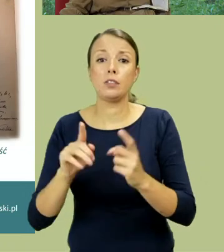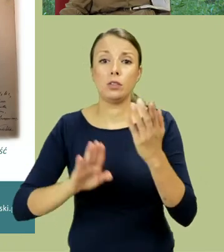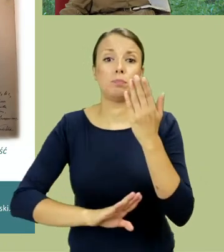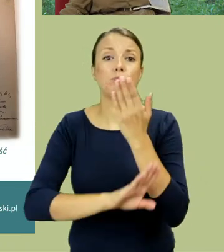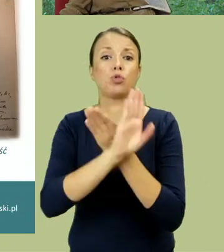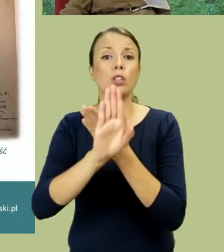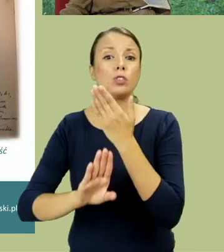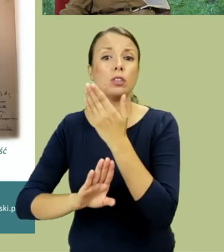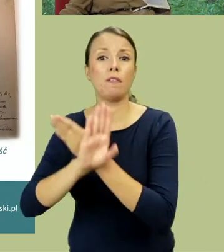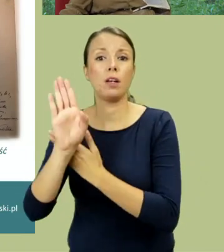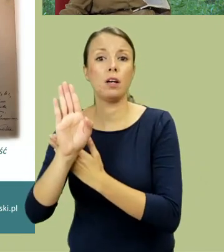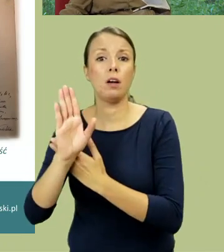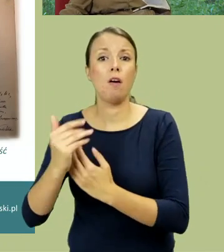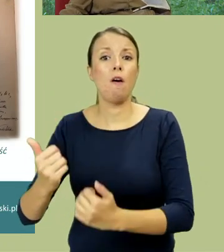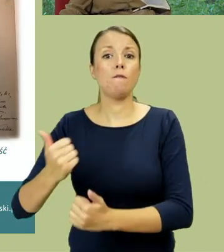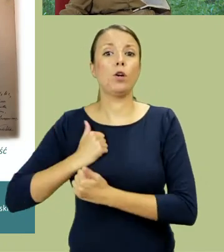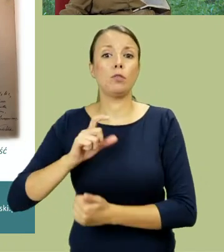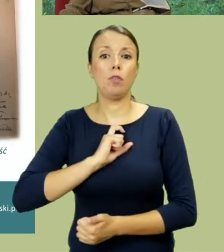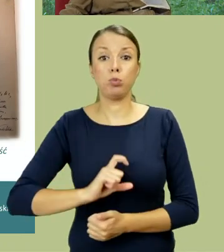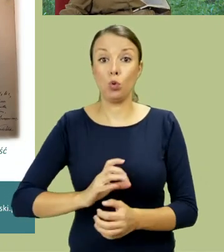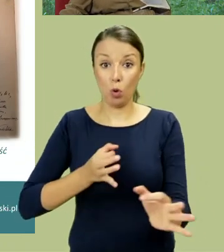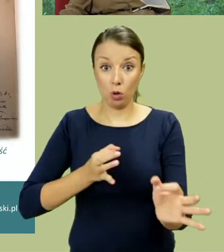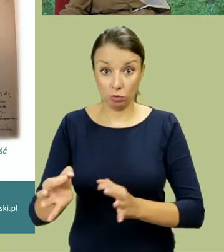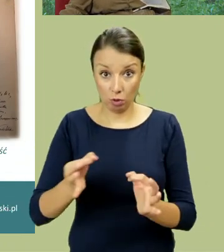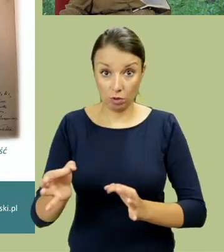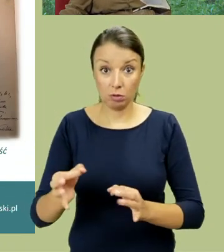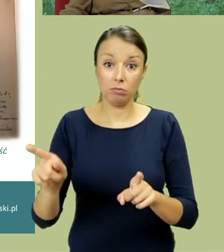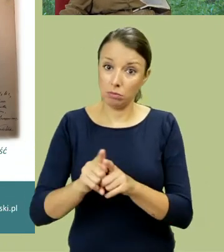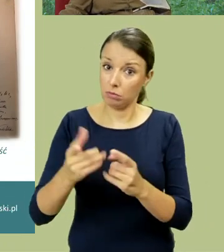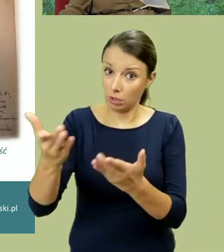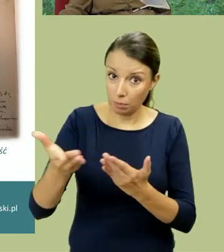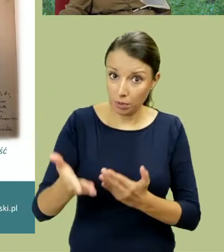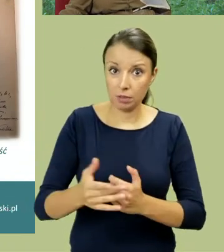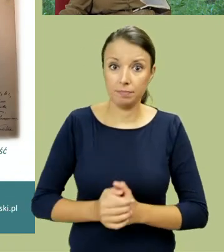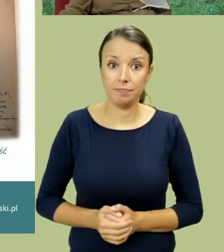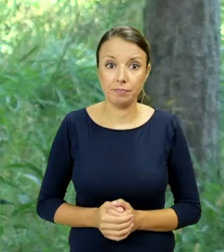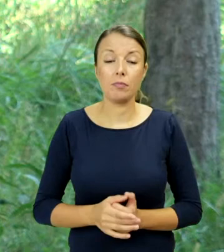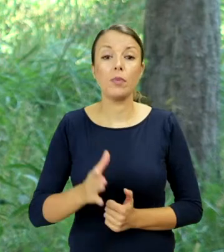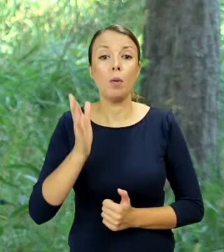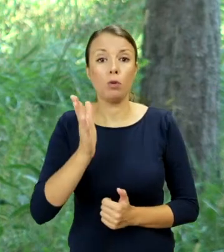przedstawicieli Wojskowego Biura Historycznego i wtedy